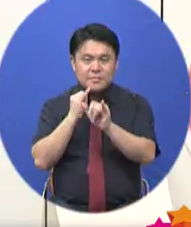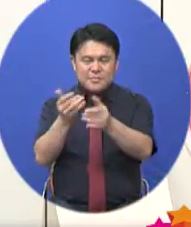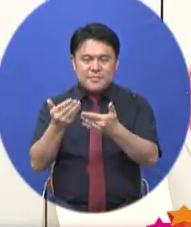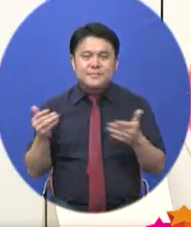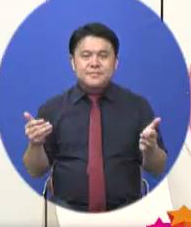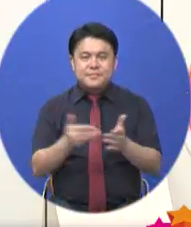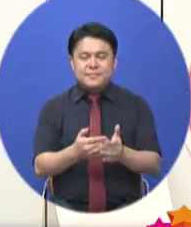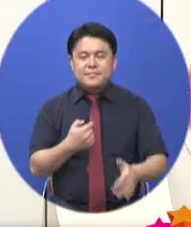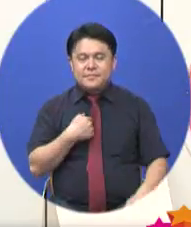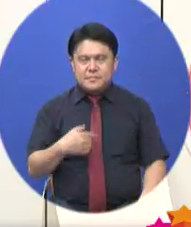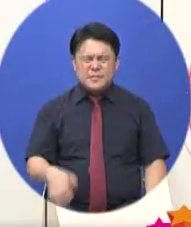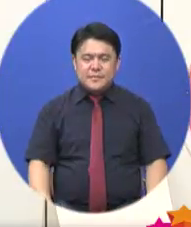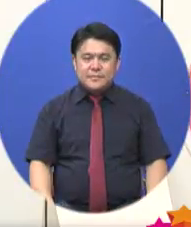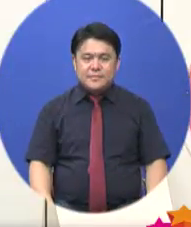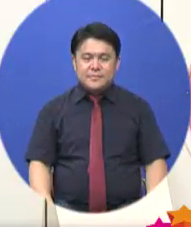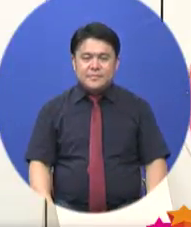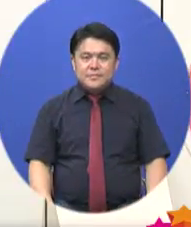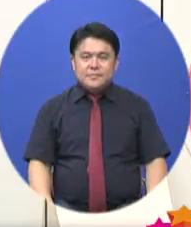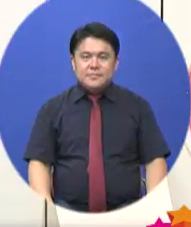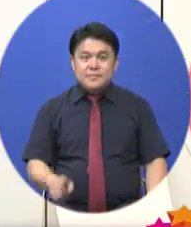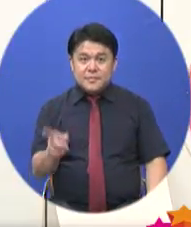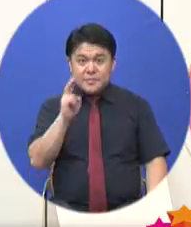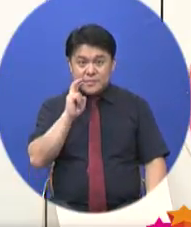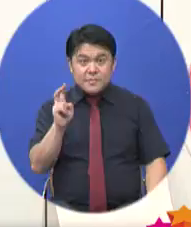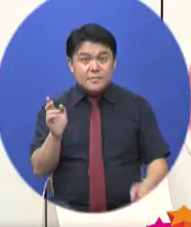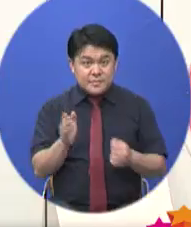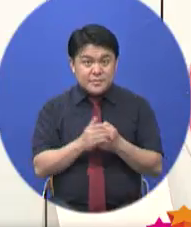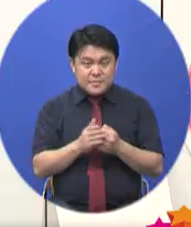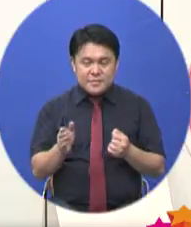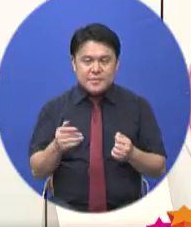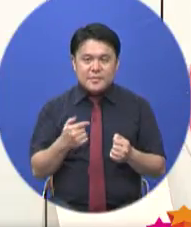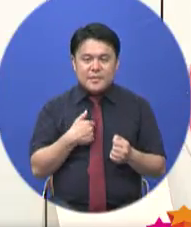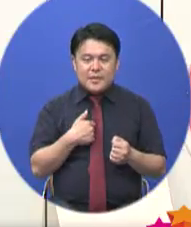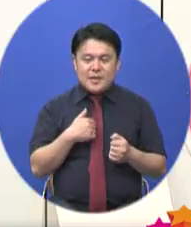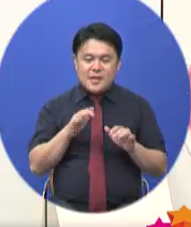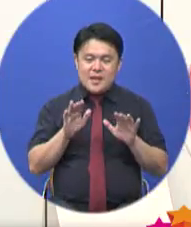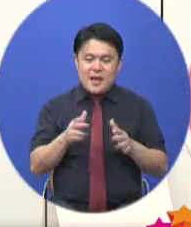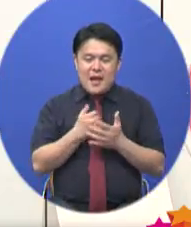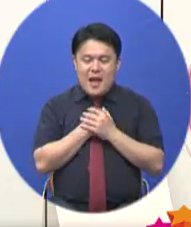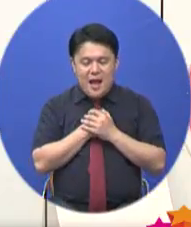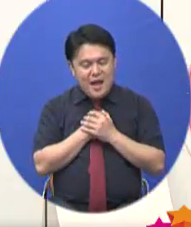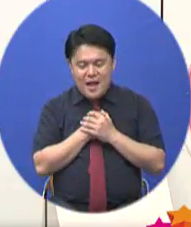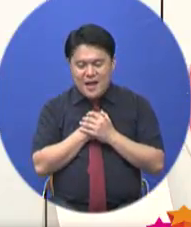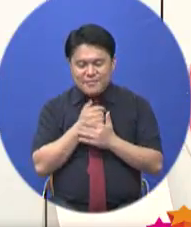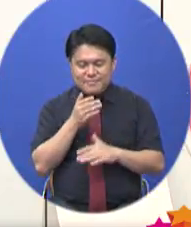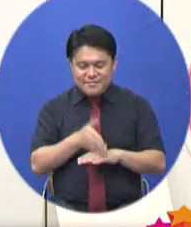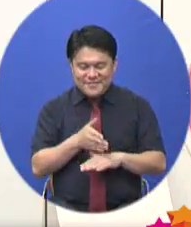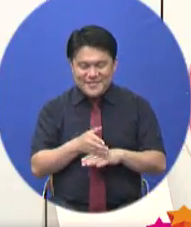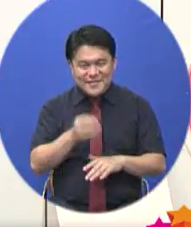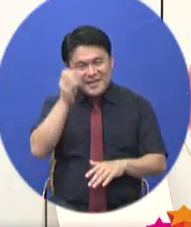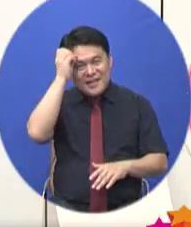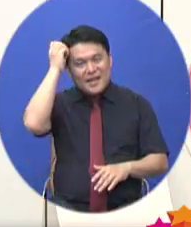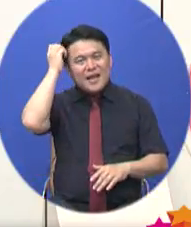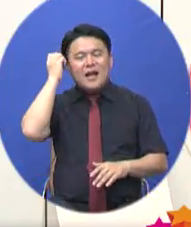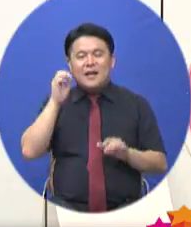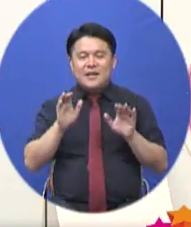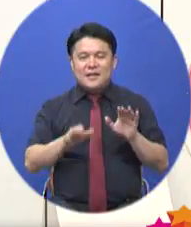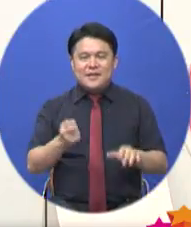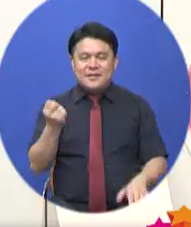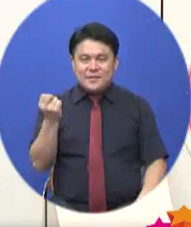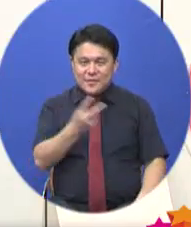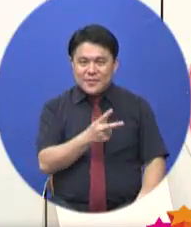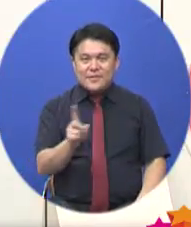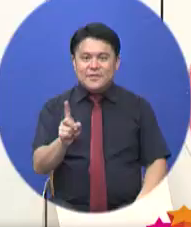오. 그 노래를 또 불러가지고요. 네. 그래서 너무나 아주 그냥 고마워가지고. 그래서 이번에도